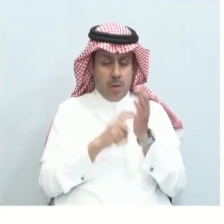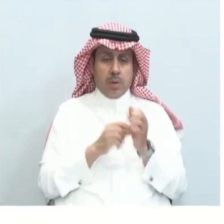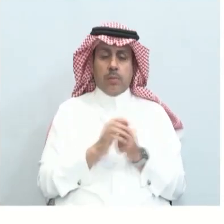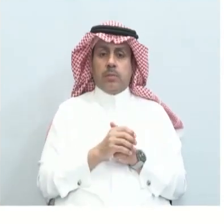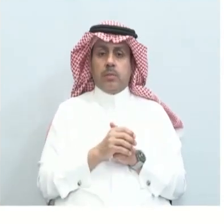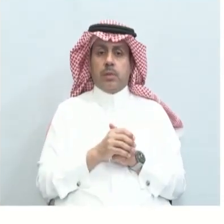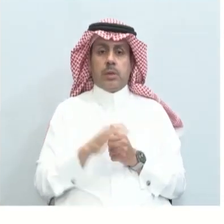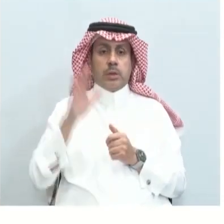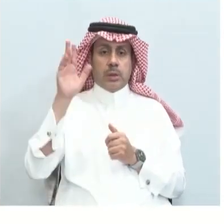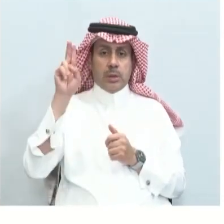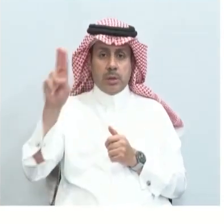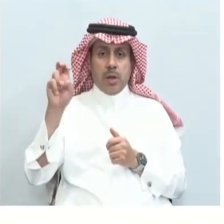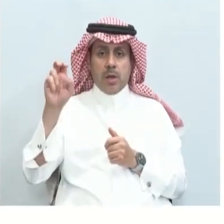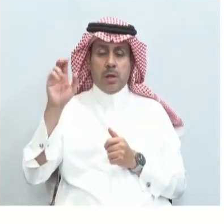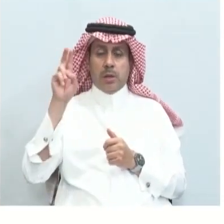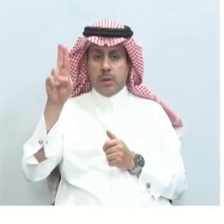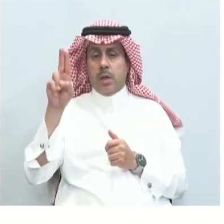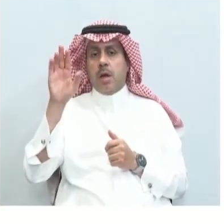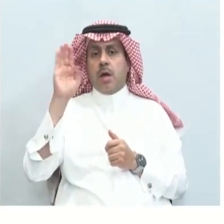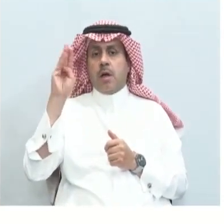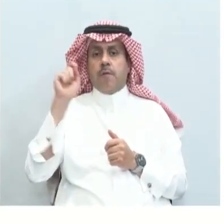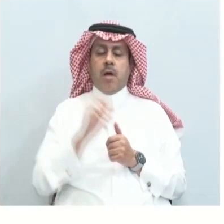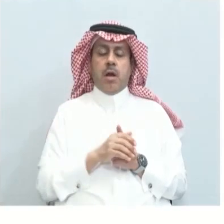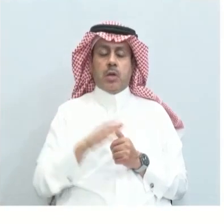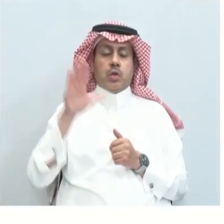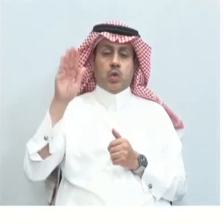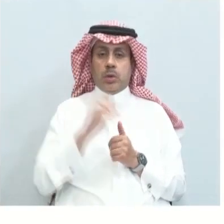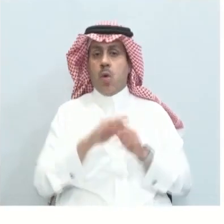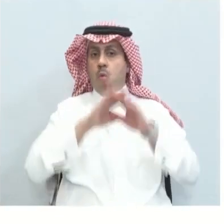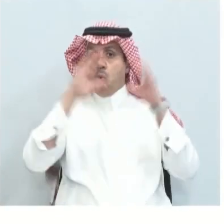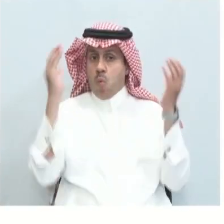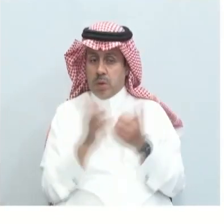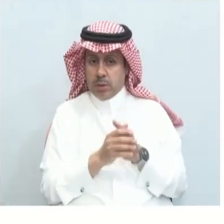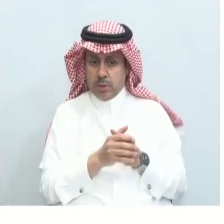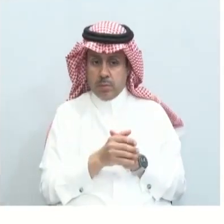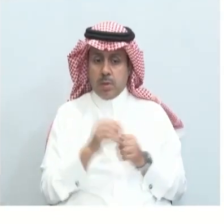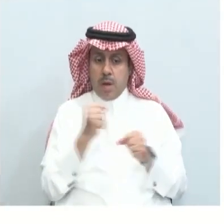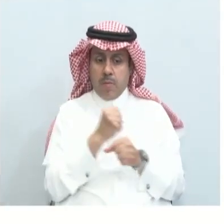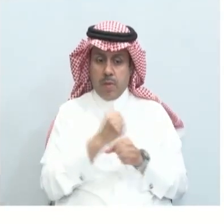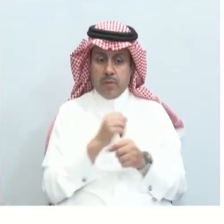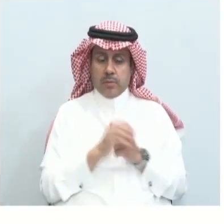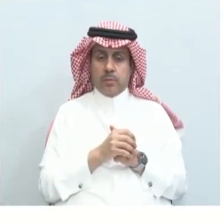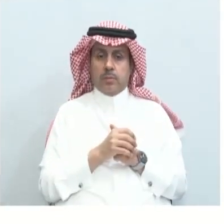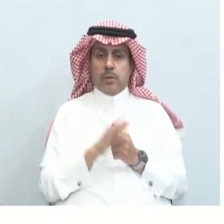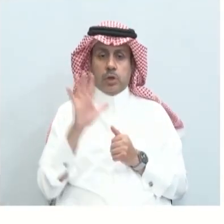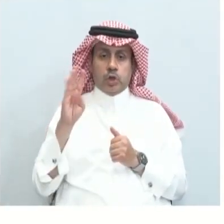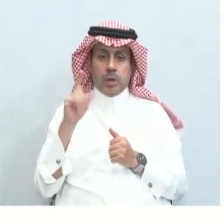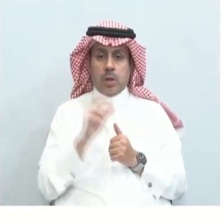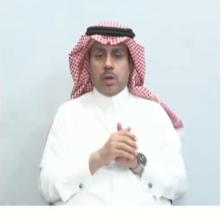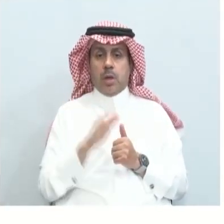بان تكفل الدوله سلطات واسعه تسمو بها على الاشخاص وتمكنها من القيام بوظائفها بشكل كامل